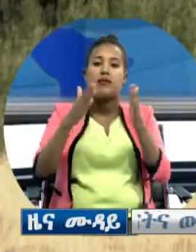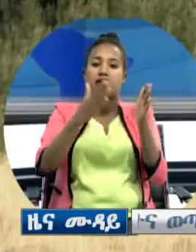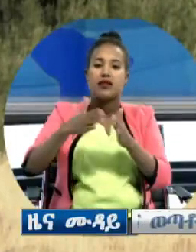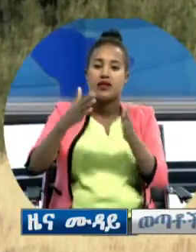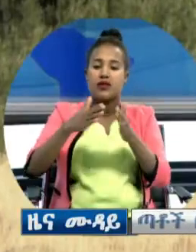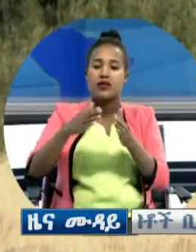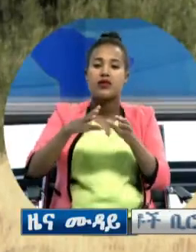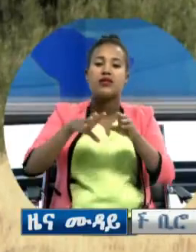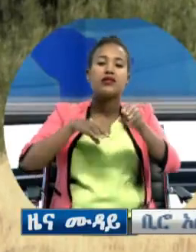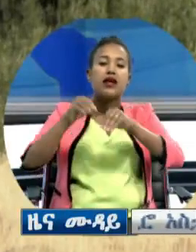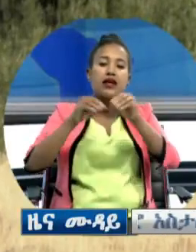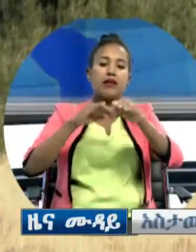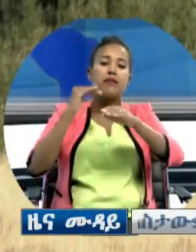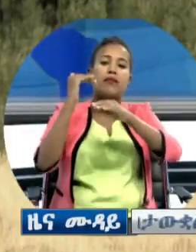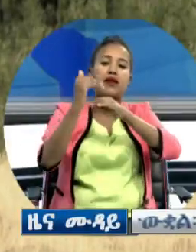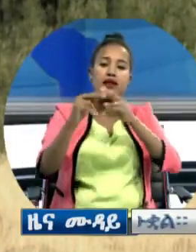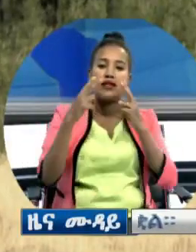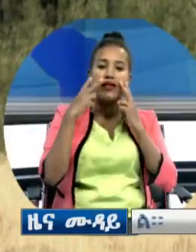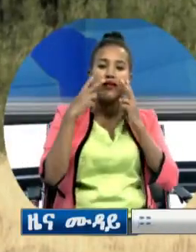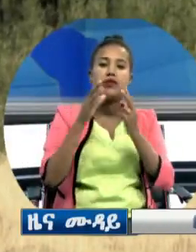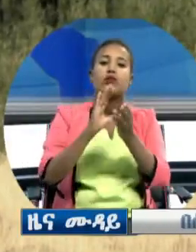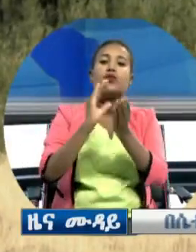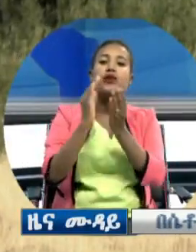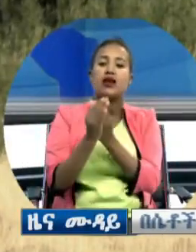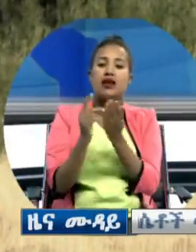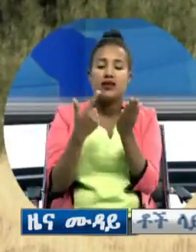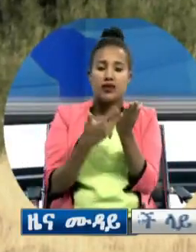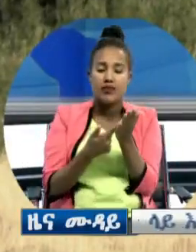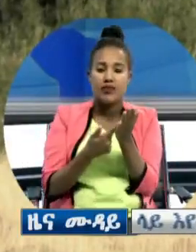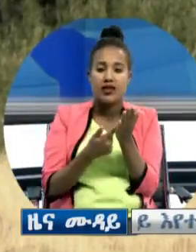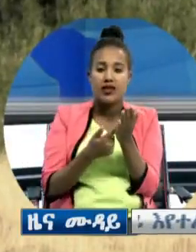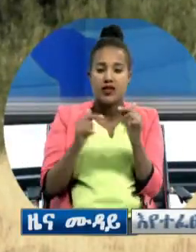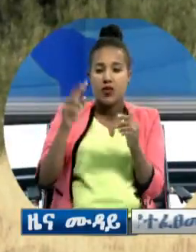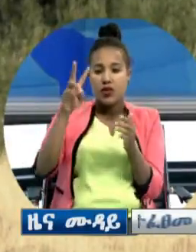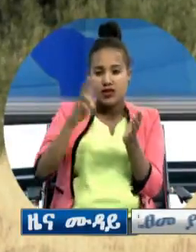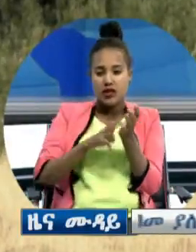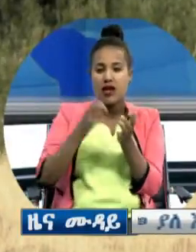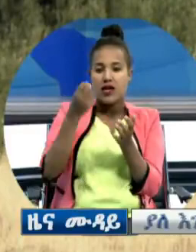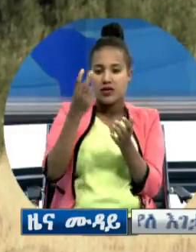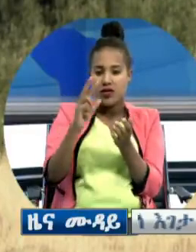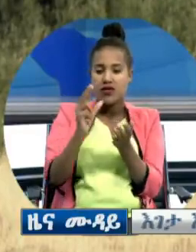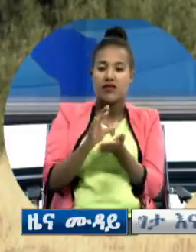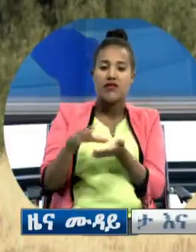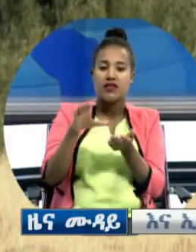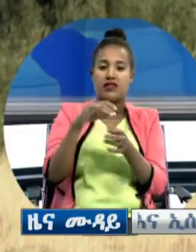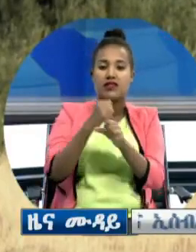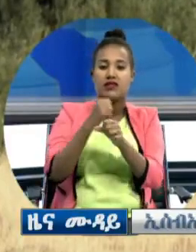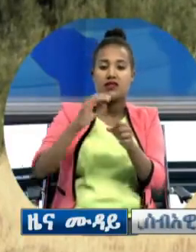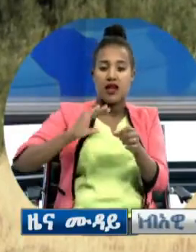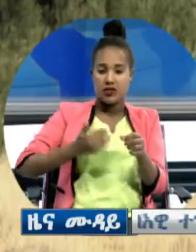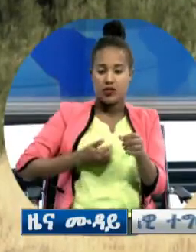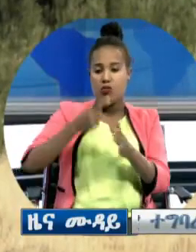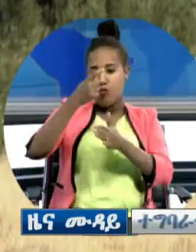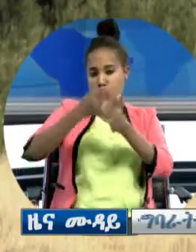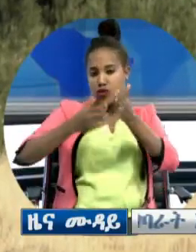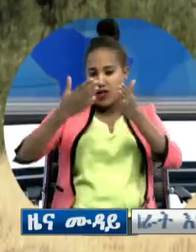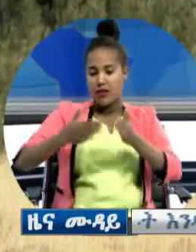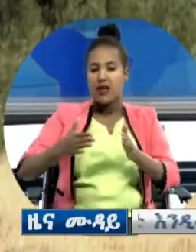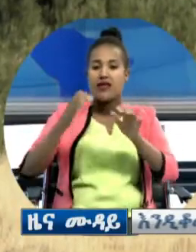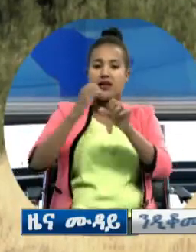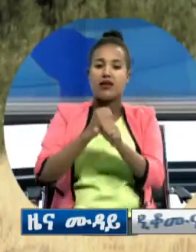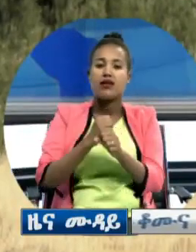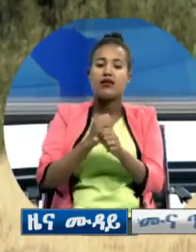ሀብት ንቅናቄ መድረክ ያሳየንበት ሁኔታ እንዲሁም ደግሞ እንግዲህ እዚህ 2012 ተፋሰስ ስራችንም በውጤታማነት